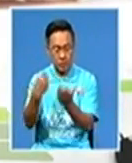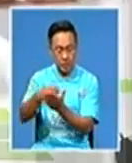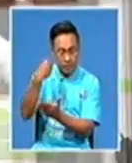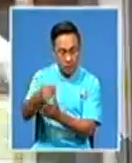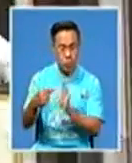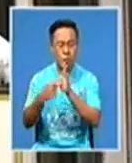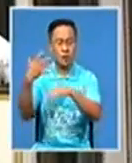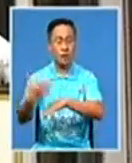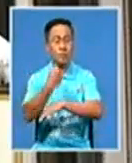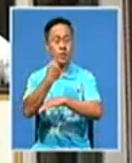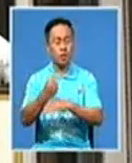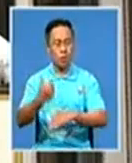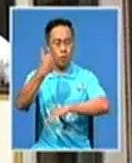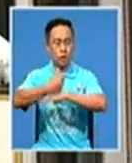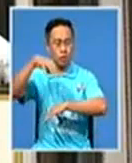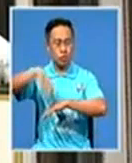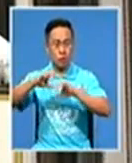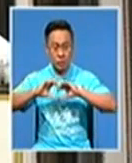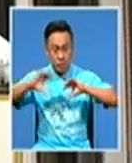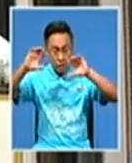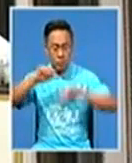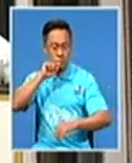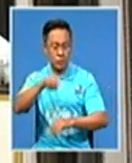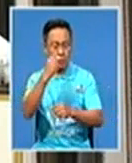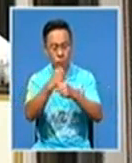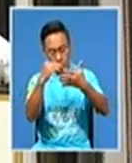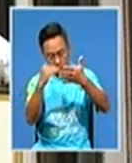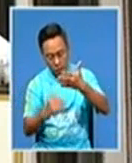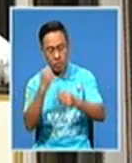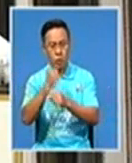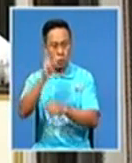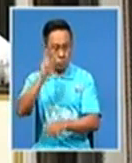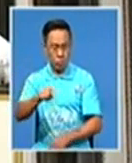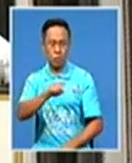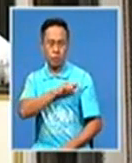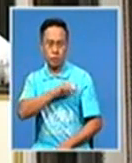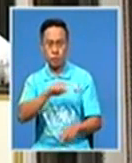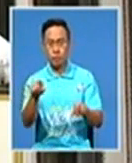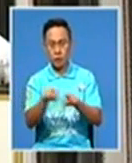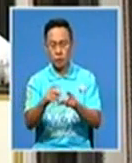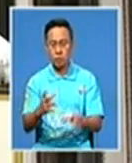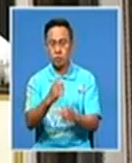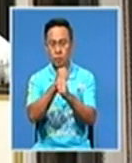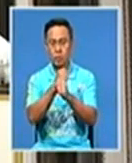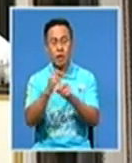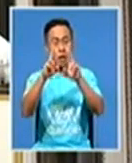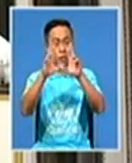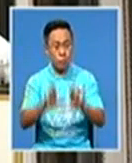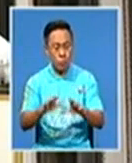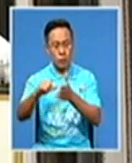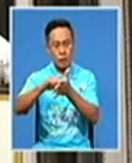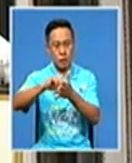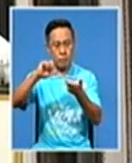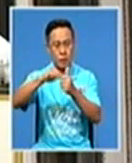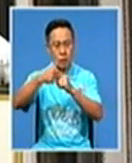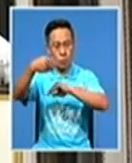เช่นนักการเมืองหัวหน้าสุรการที่สั่งให้เจ้าที่ไปทำก็ต้องร่วมรับผิดชอบด้วยนะครับทั้งหมดนั้นถือว่าเป็นการสร้างระบบในการแ